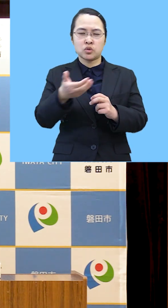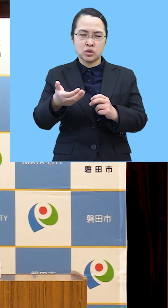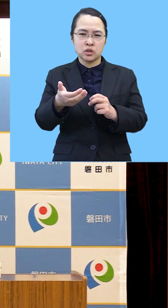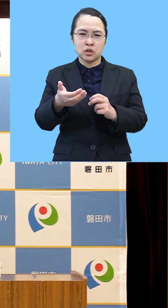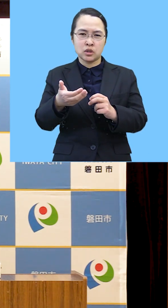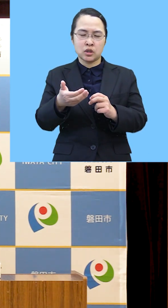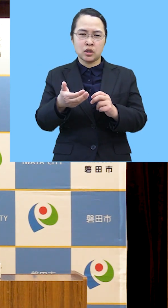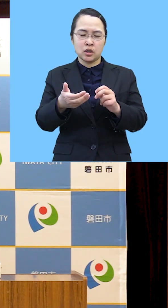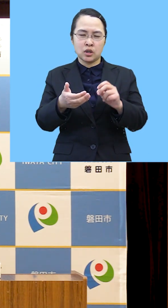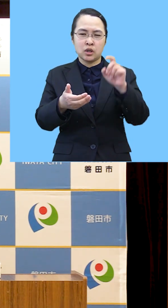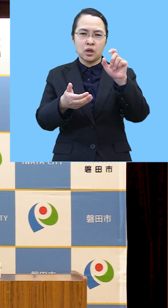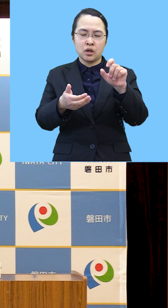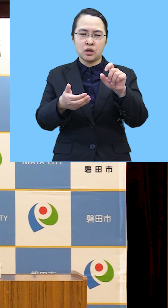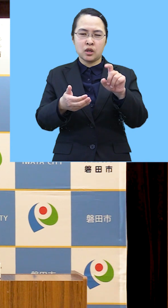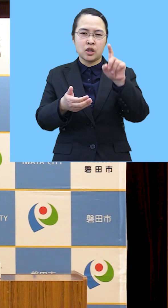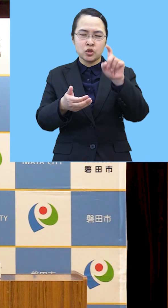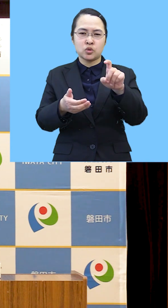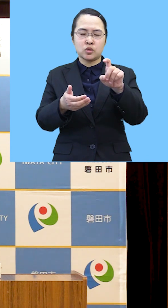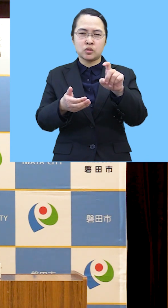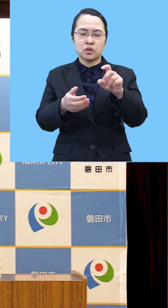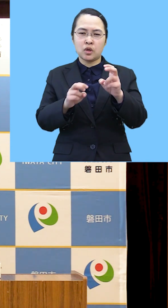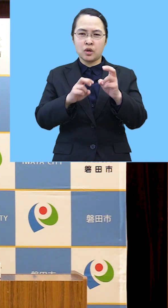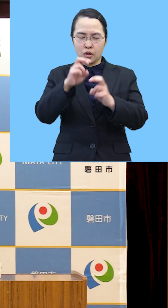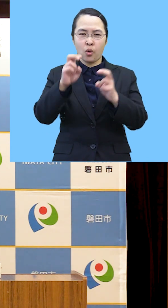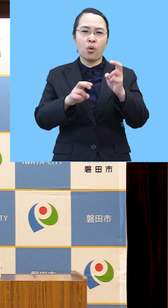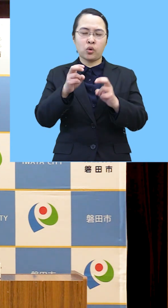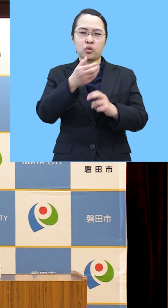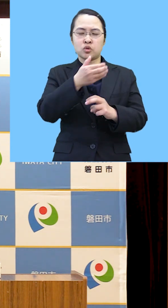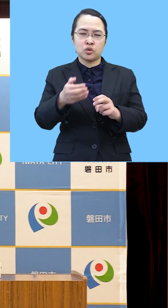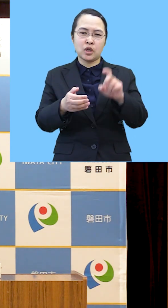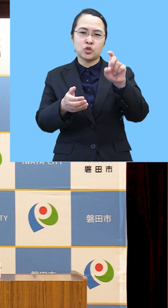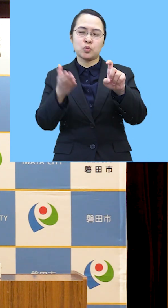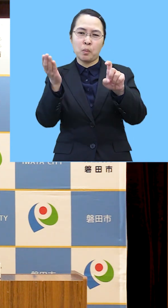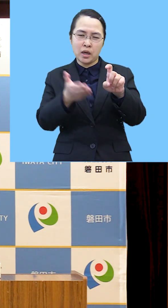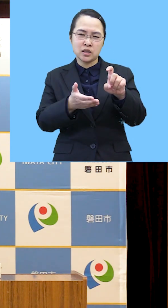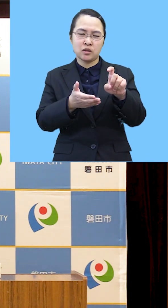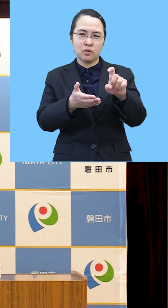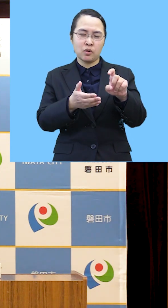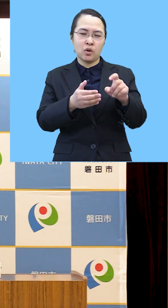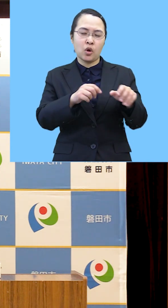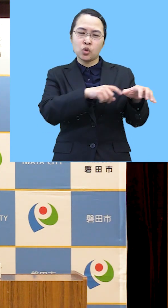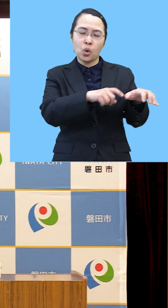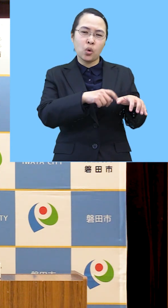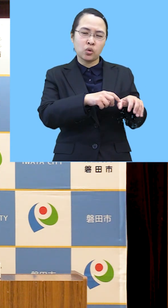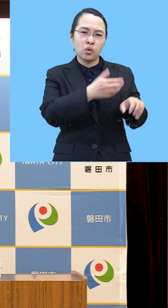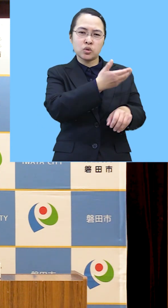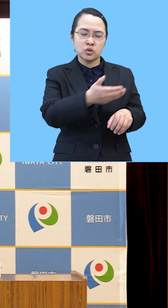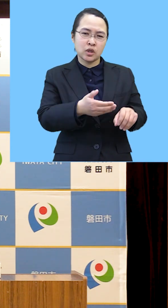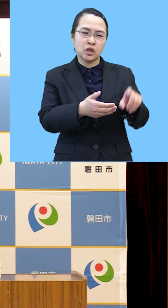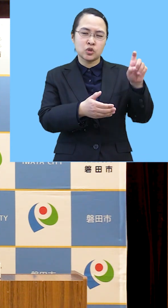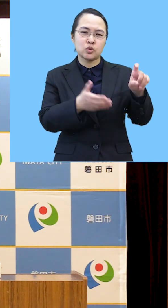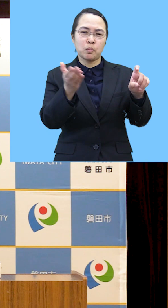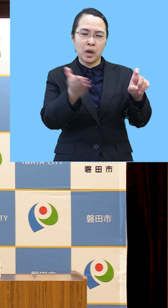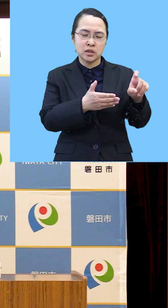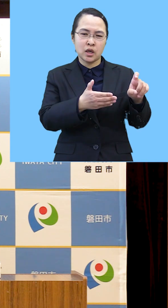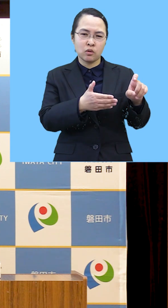5%、 そして農業用水が 5%、 工業用水が 10% と、農業用水が 10% ということ